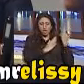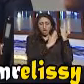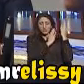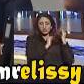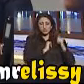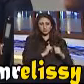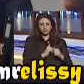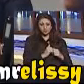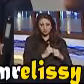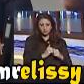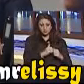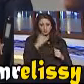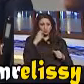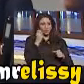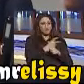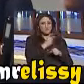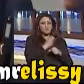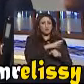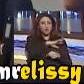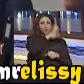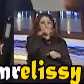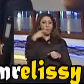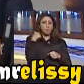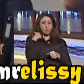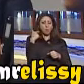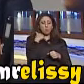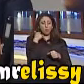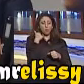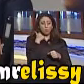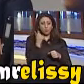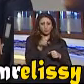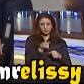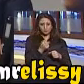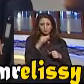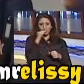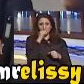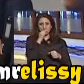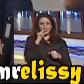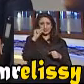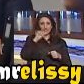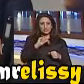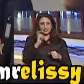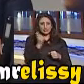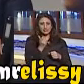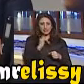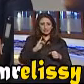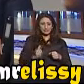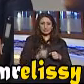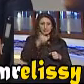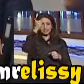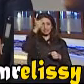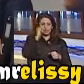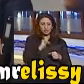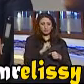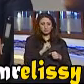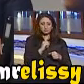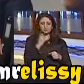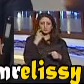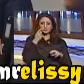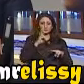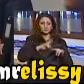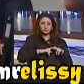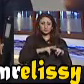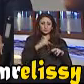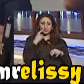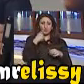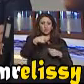من يدفع فاتورة الفوضى. هكون معنا فيها السيدة دينا سيد ربة منزل، الأستاذ محمد جمعة